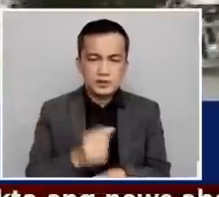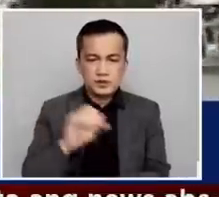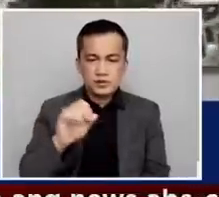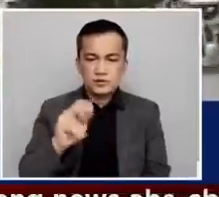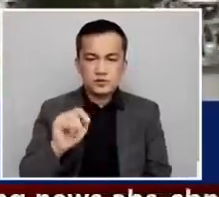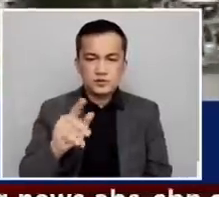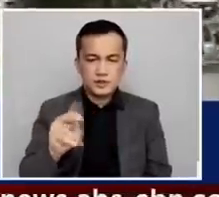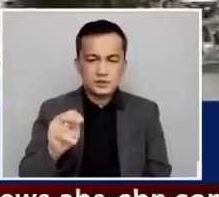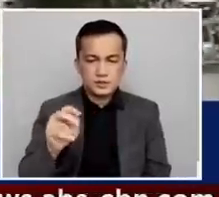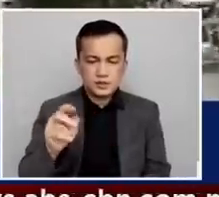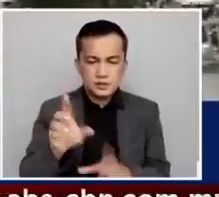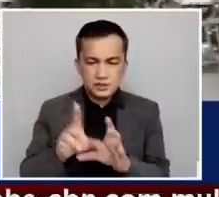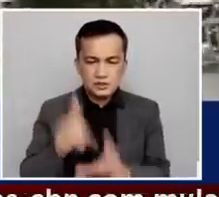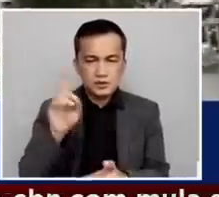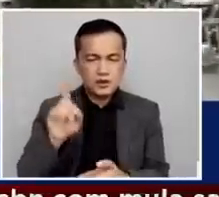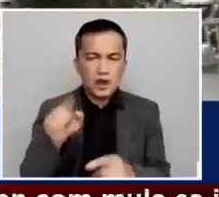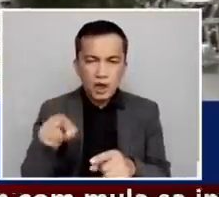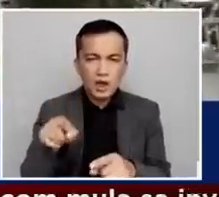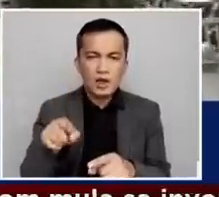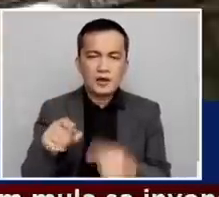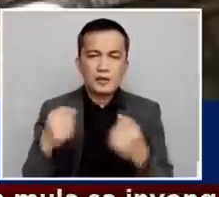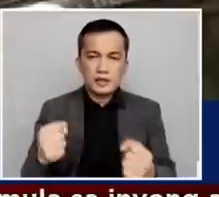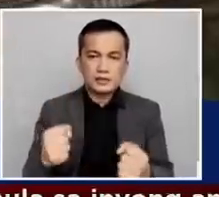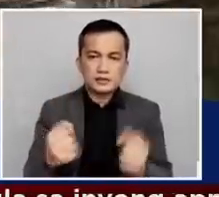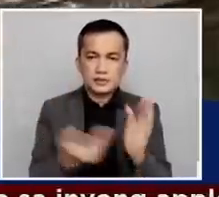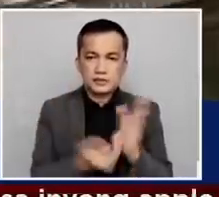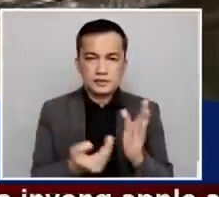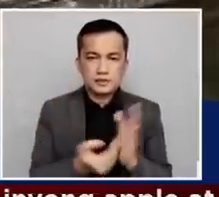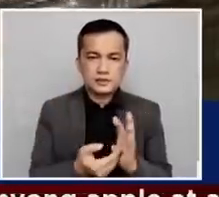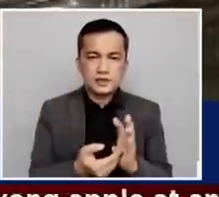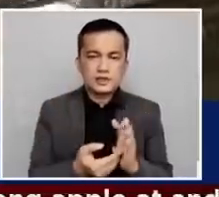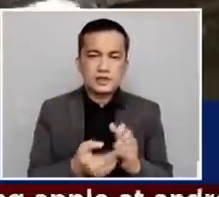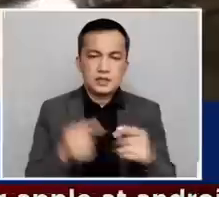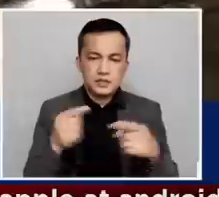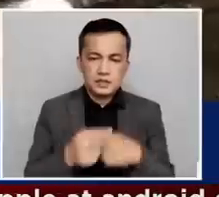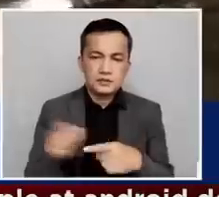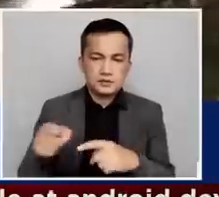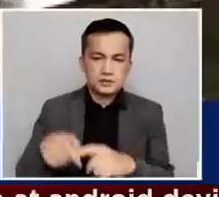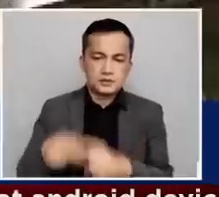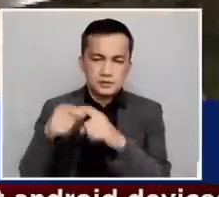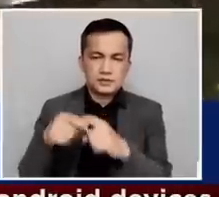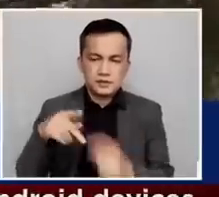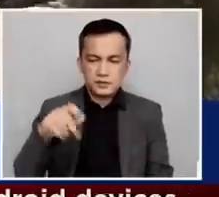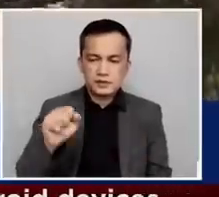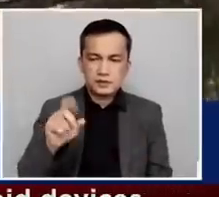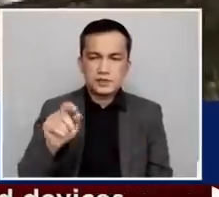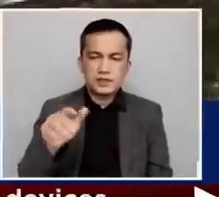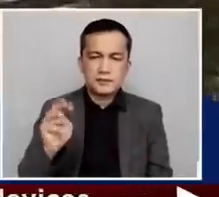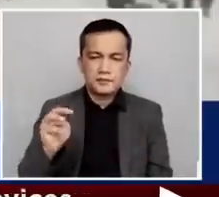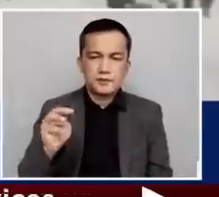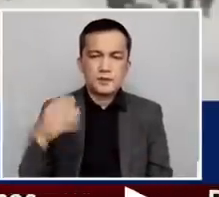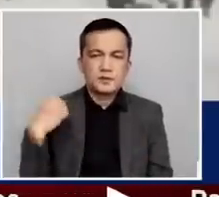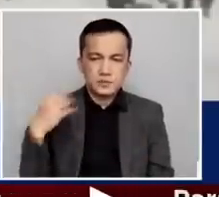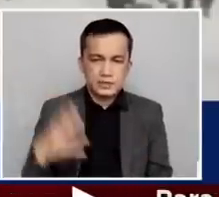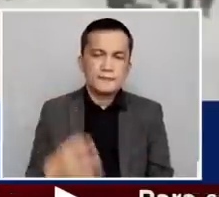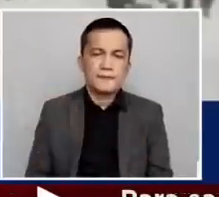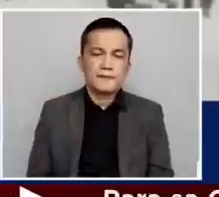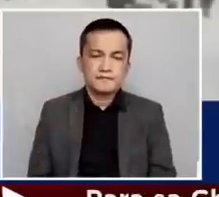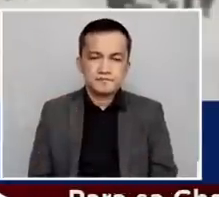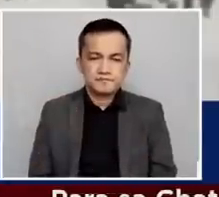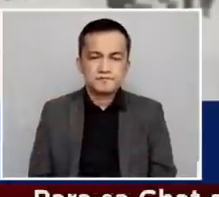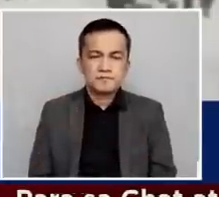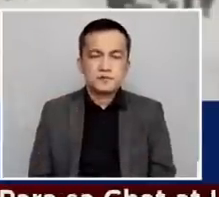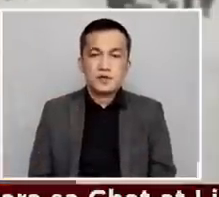ang natuklasan nilang malakas na ebidensya laban sa mga sinuspinding PSDBM officials.